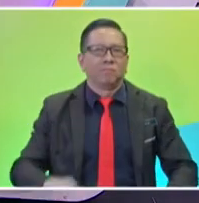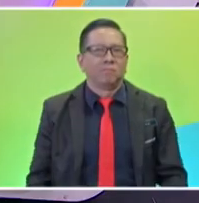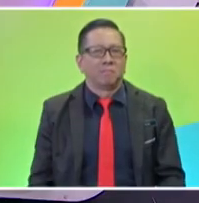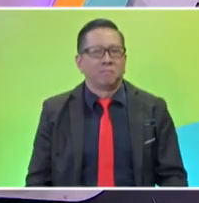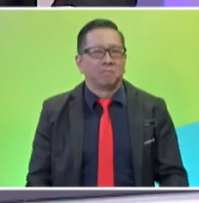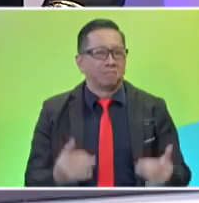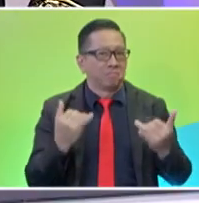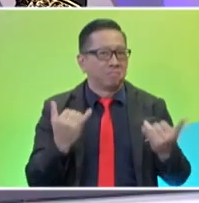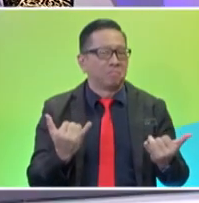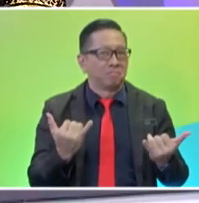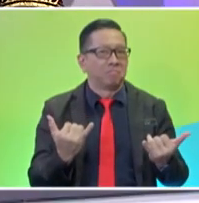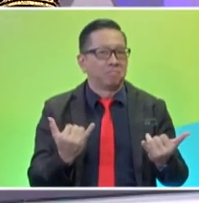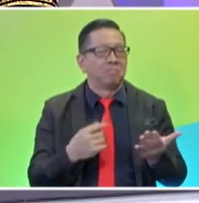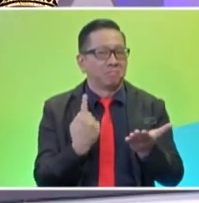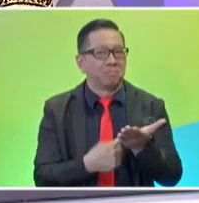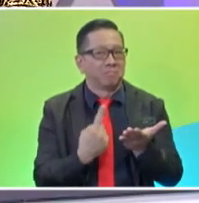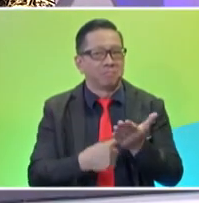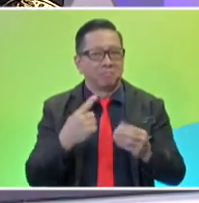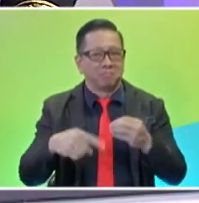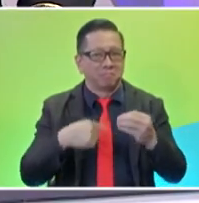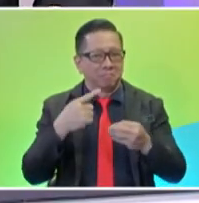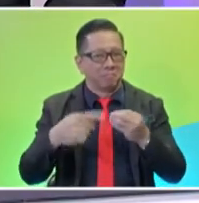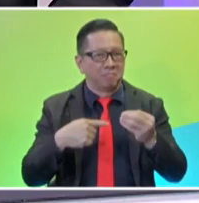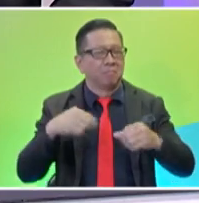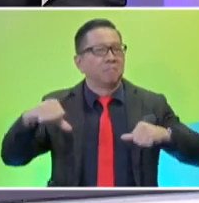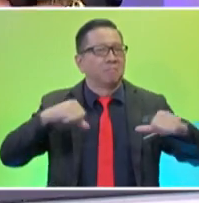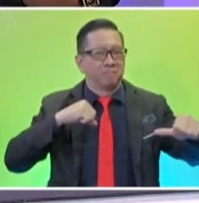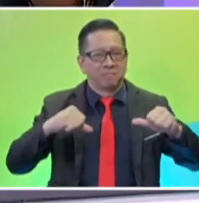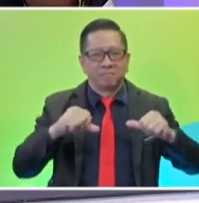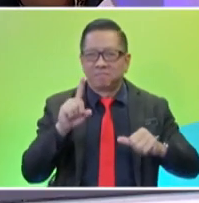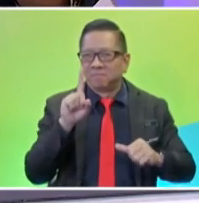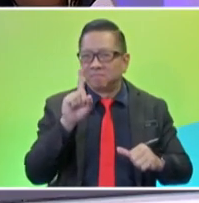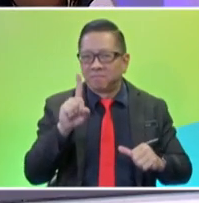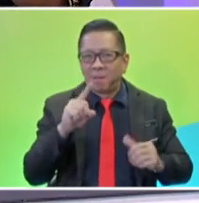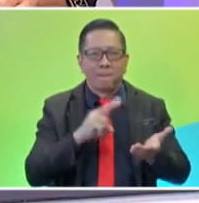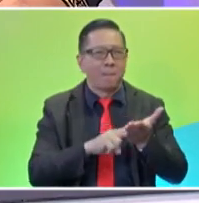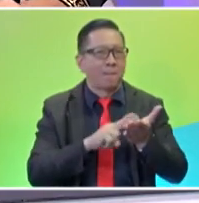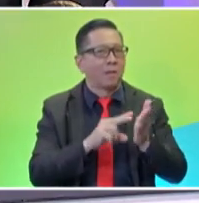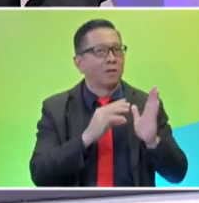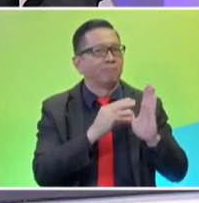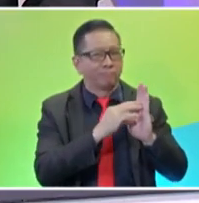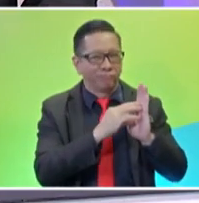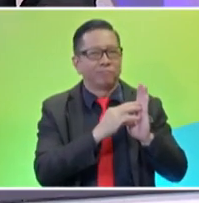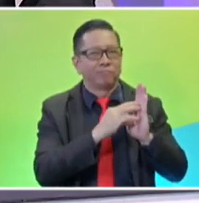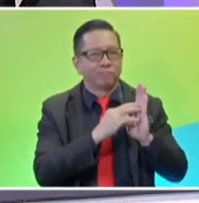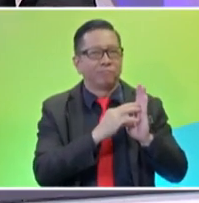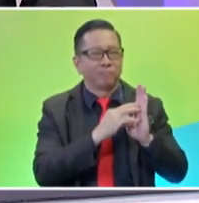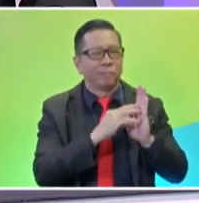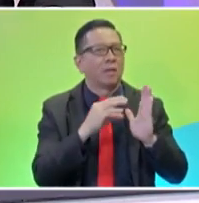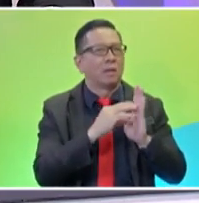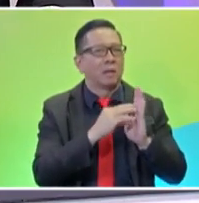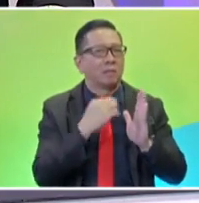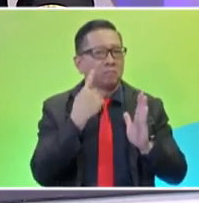hari ini diskusi kita yang pertama yaitu activity kita membaca petikan petikan siapa